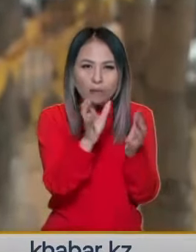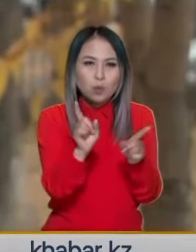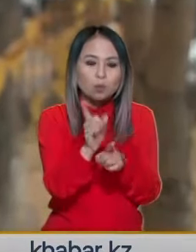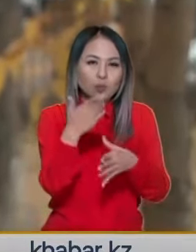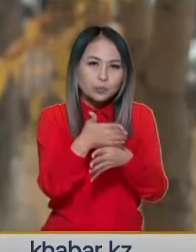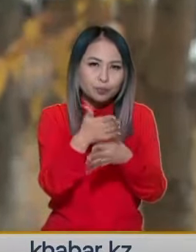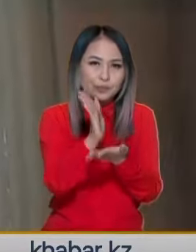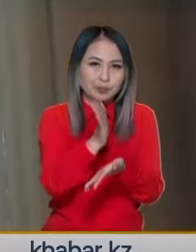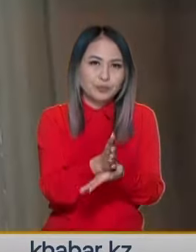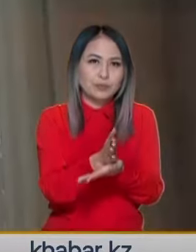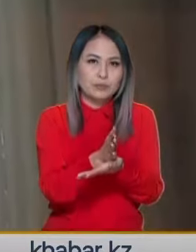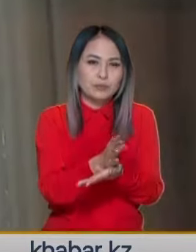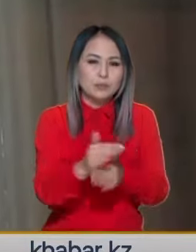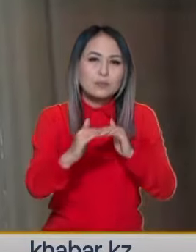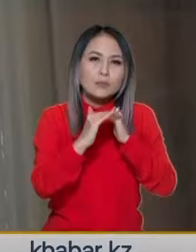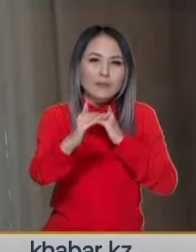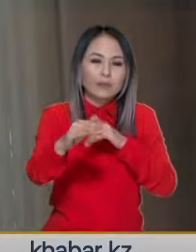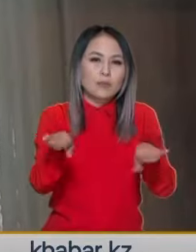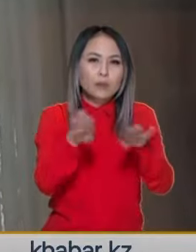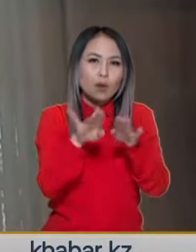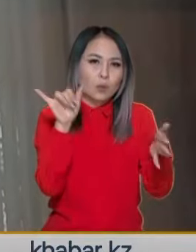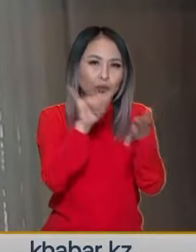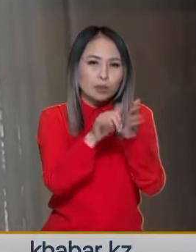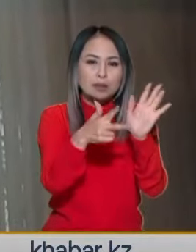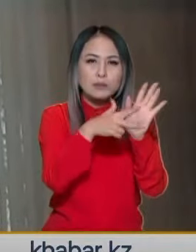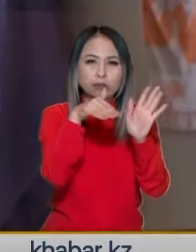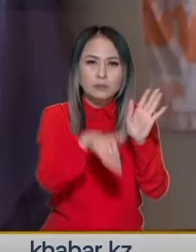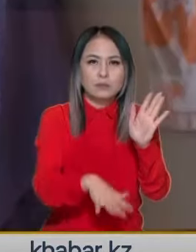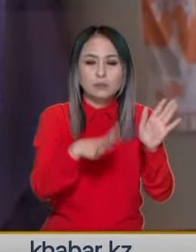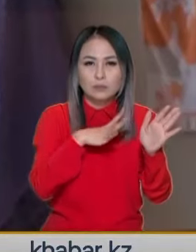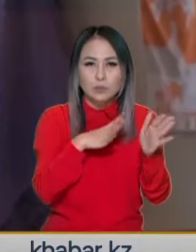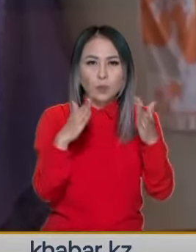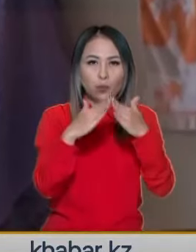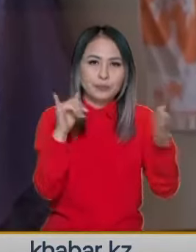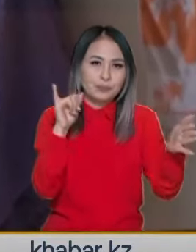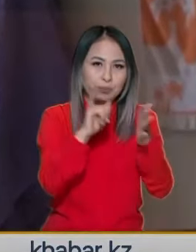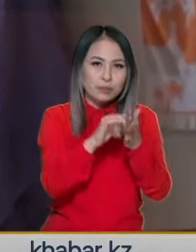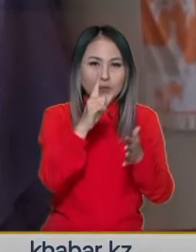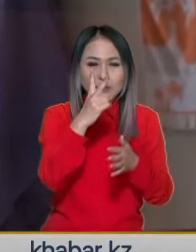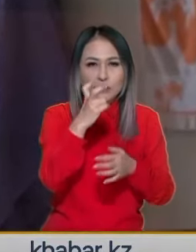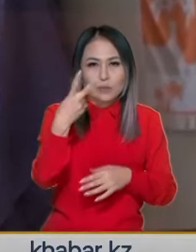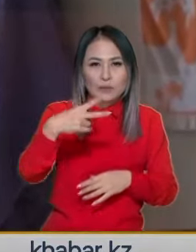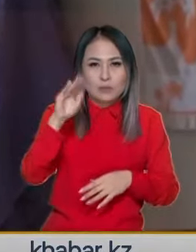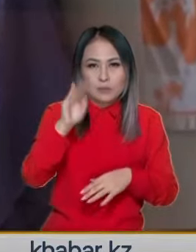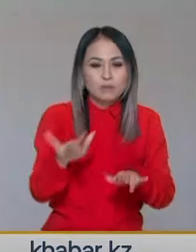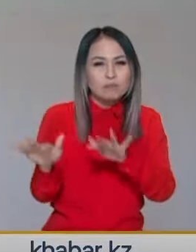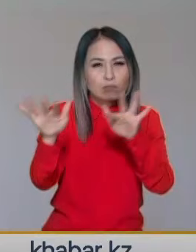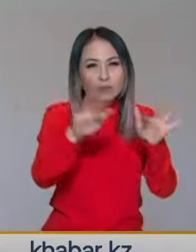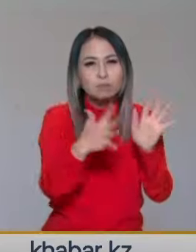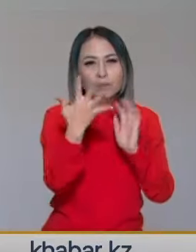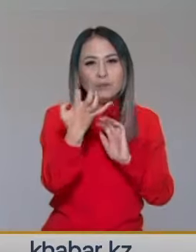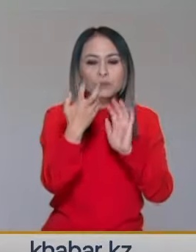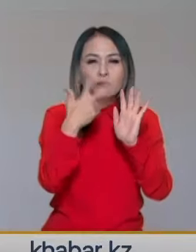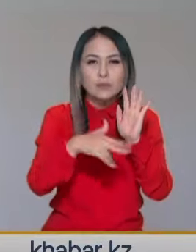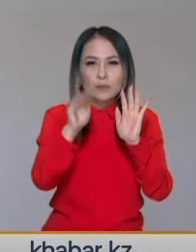көмегін тигізіп жатыр. Еліміз бойынша мұндай қондырғы 8 мыңнан астам үйге орнатылған. Мамандар 220 мыңнан астам үйді аралап, 580 мыңға жуық